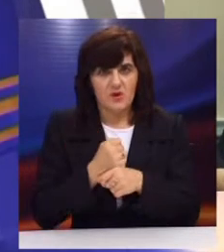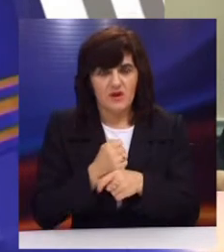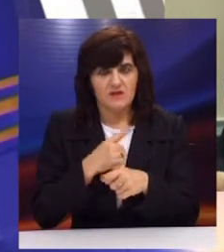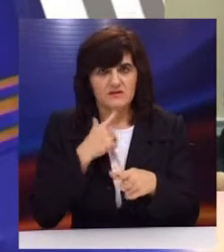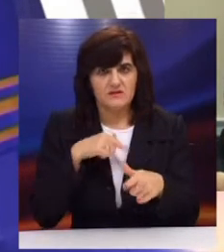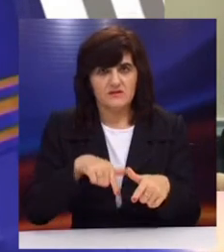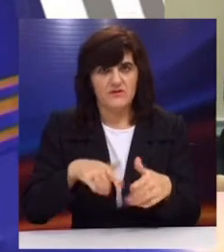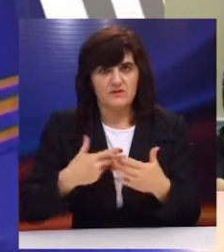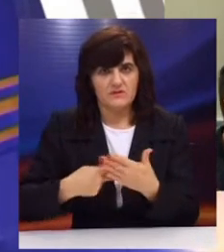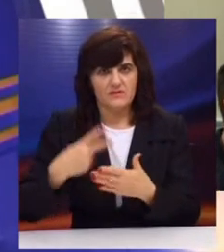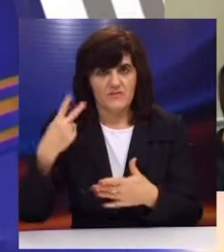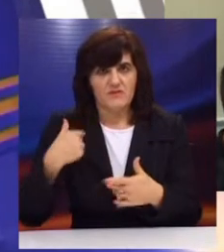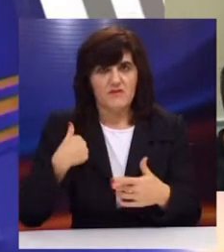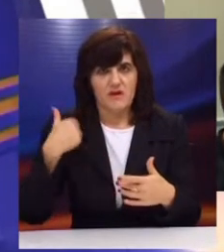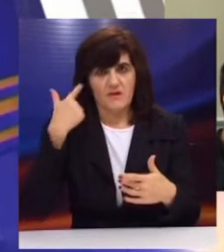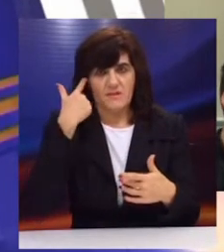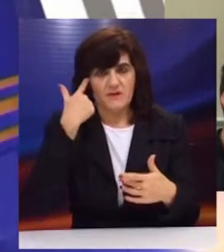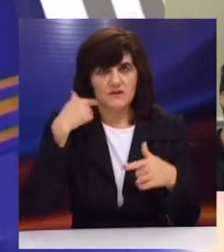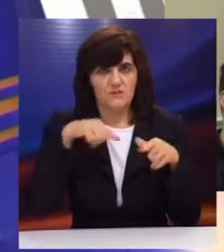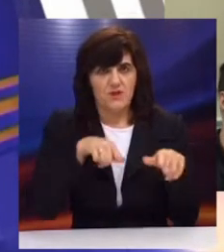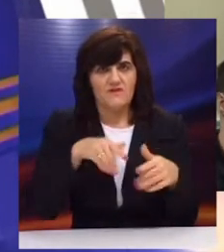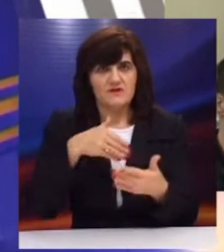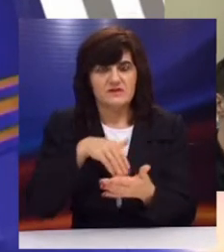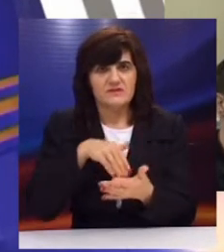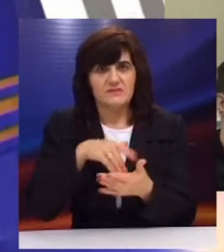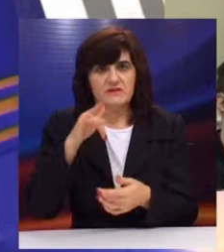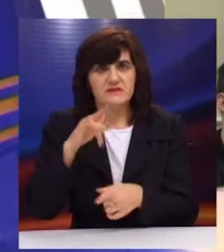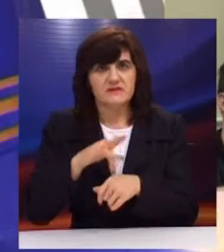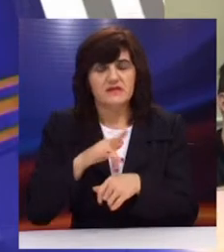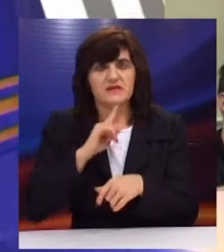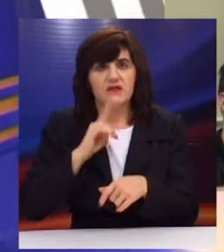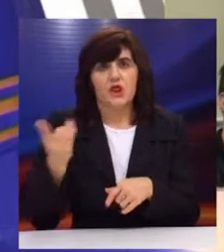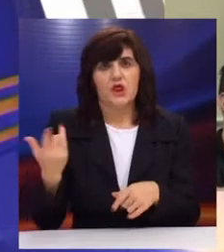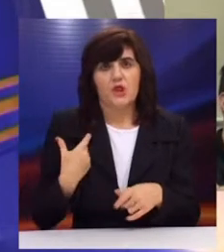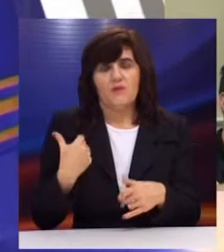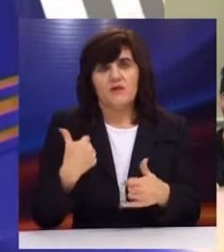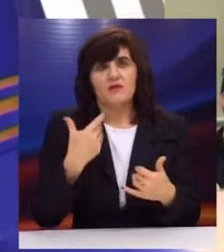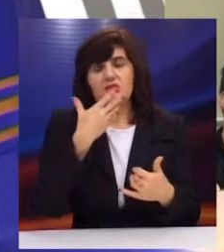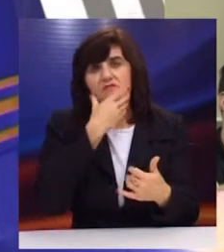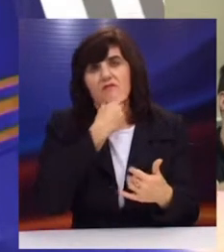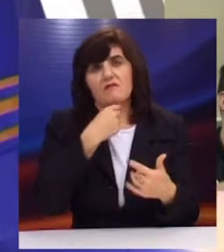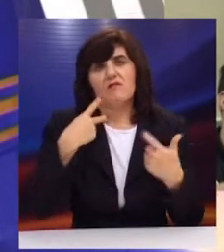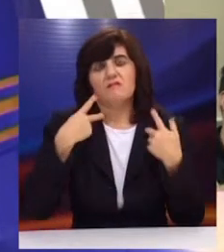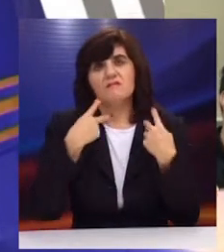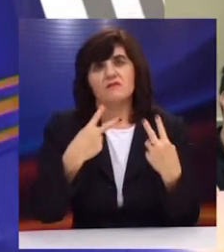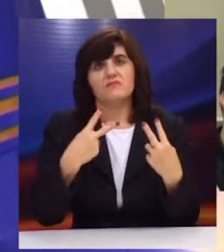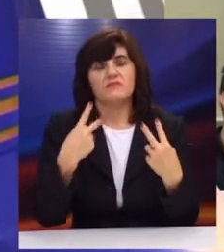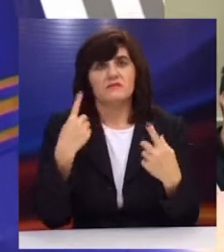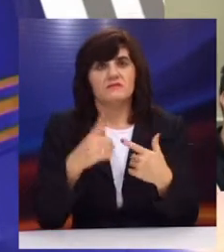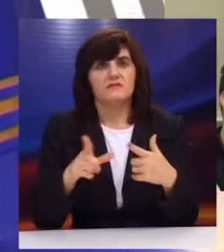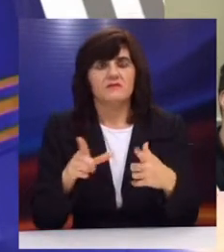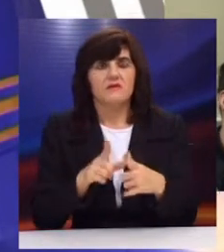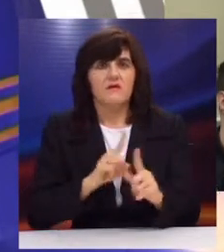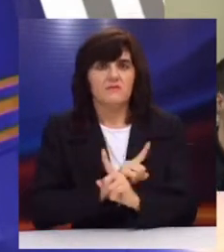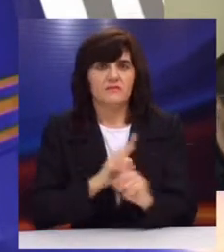ovaj objekat, a ja mislim da je ovaj i centar grada, centar Subotice, dobio zaista jedan novi, dragu i malo drugačije sad da izgleda